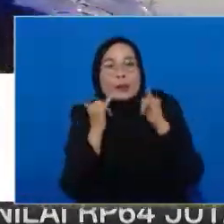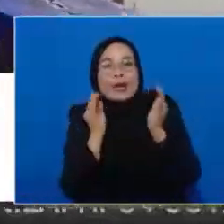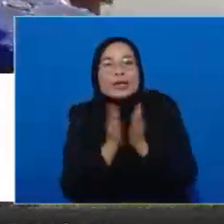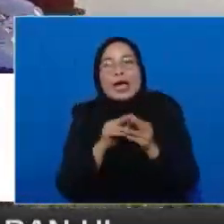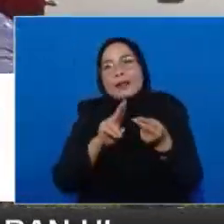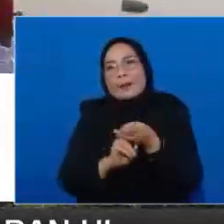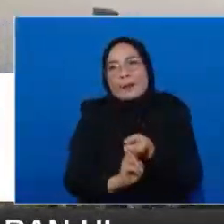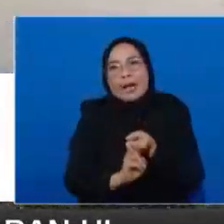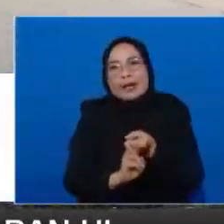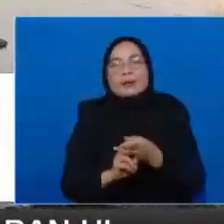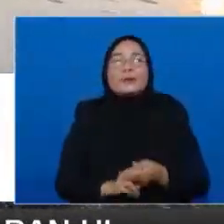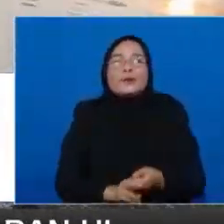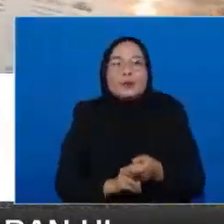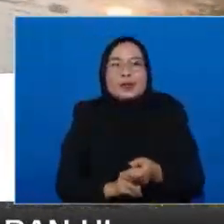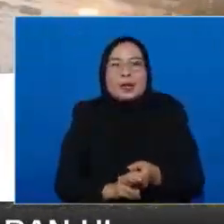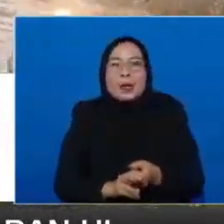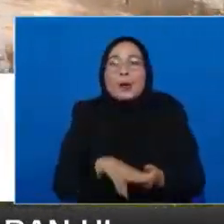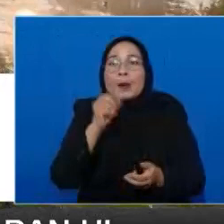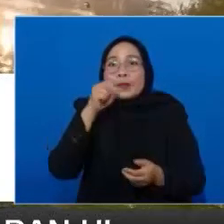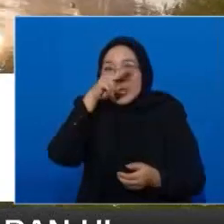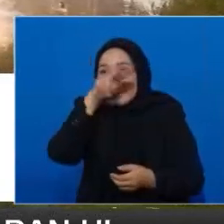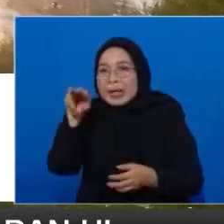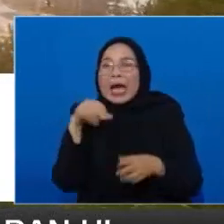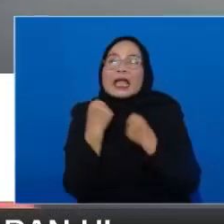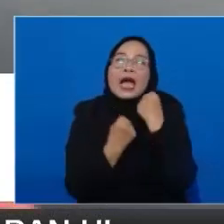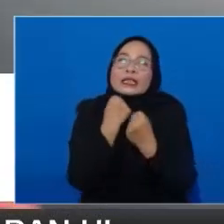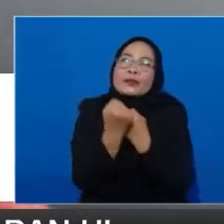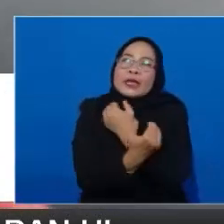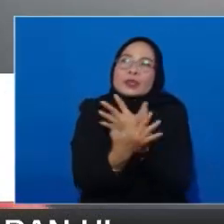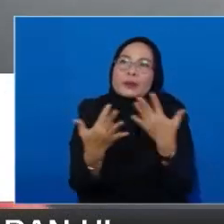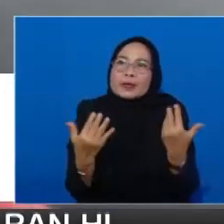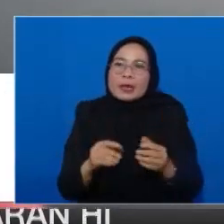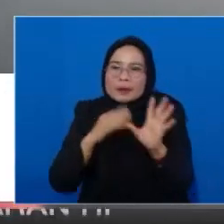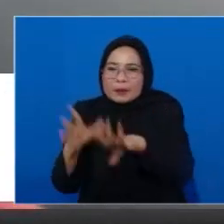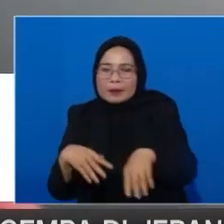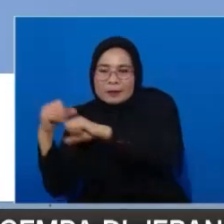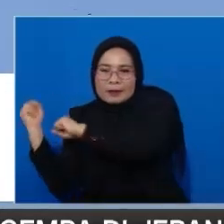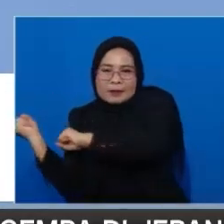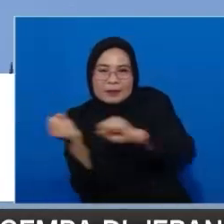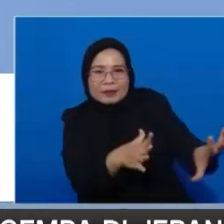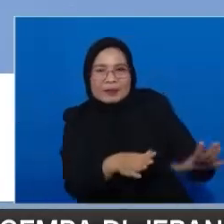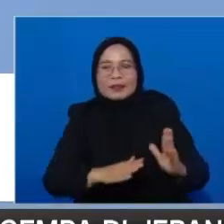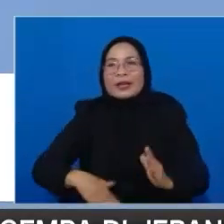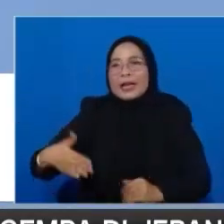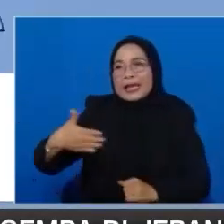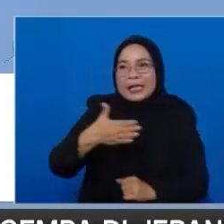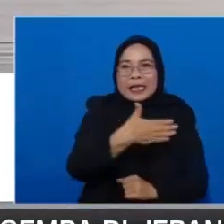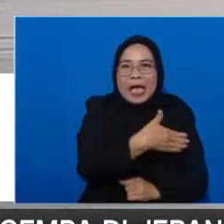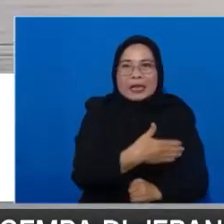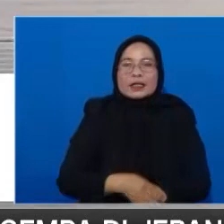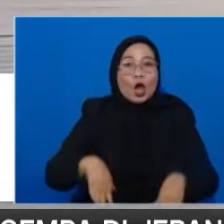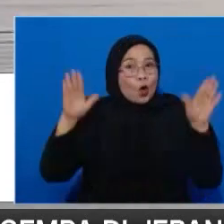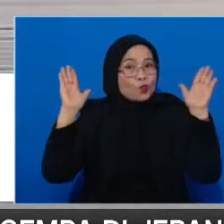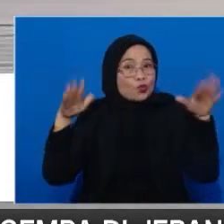bisa dilakukan. Mereka juga melihat aktivitas warga berburu ikan dengan jaring ditemani kicauan burung plus udara sejuk